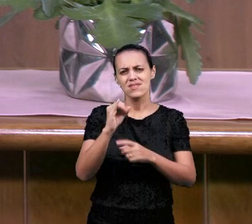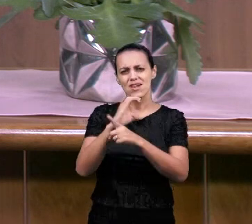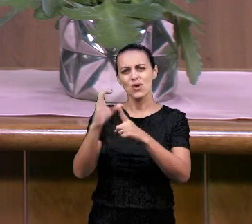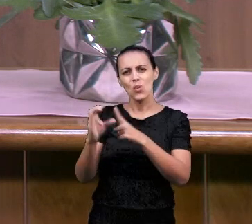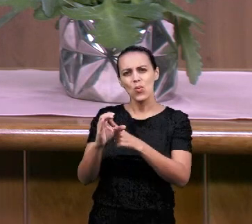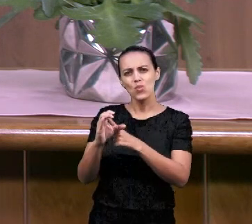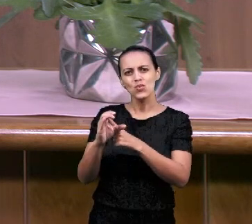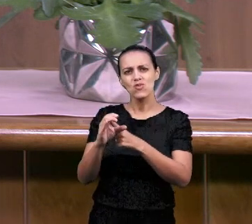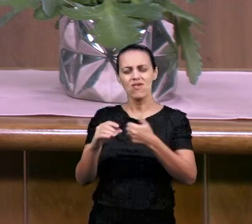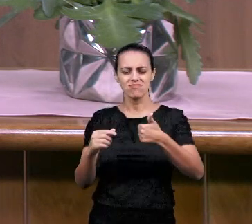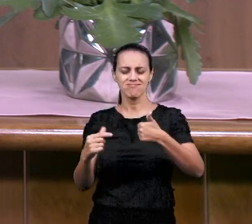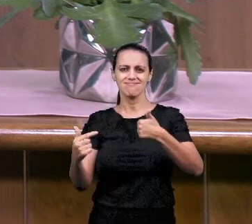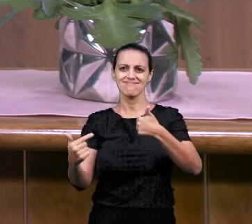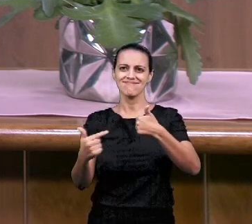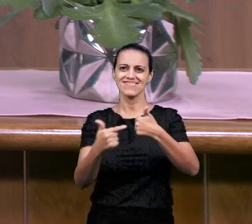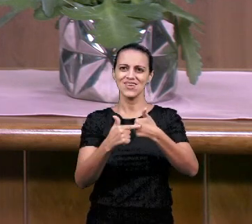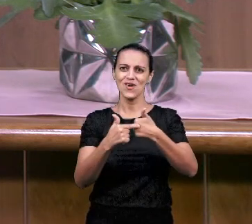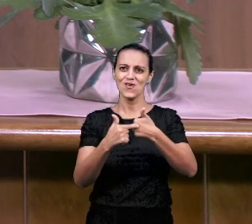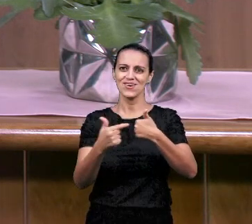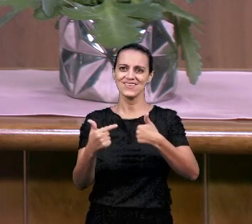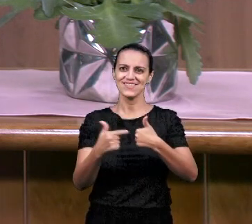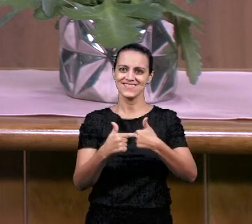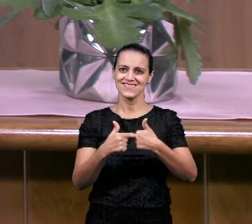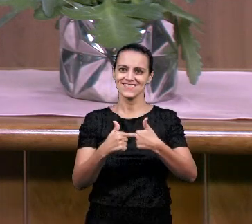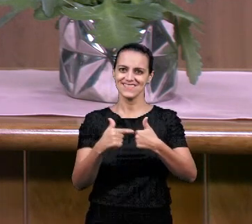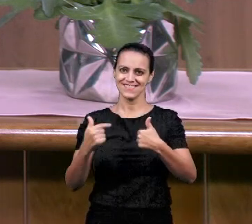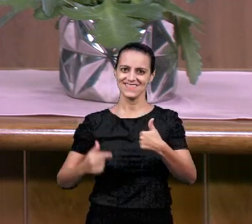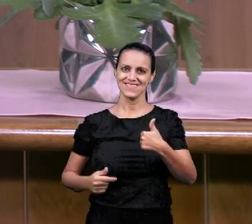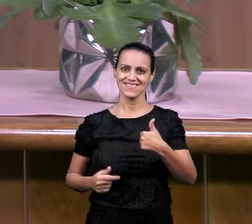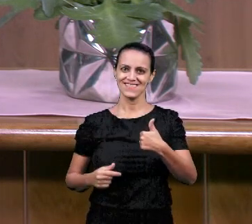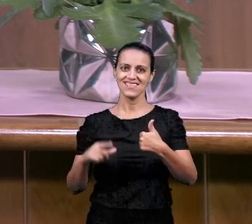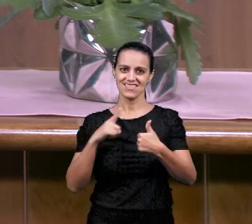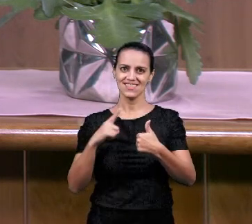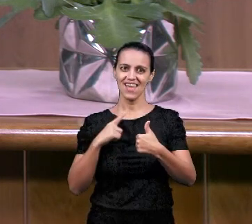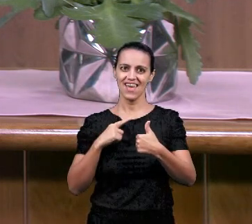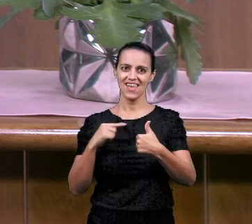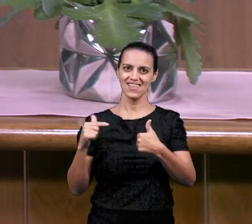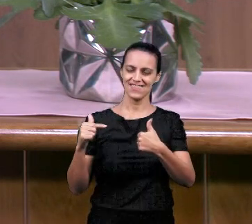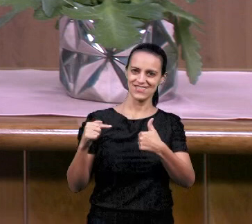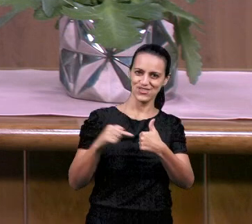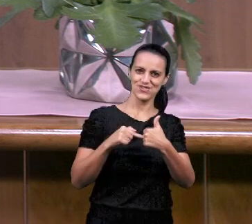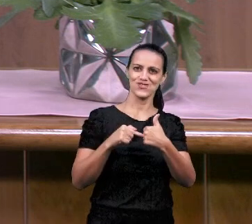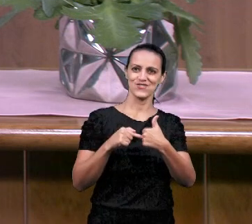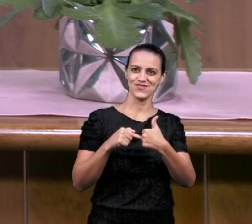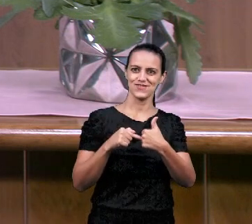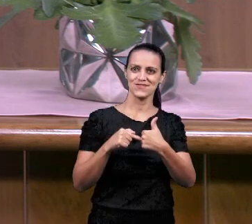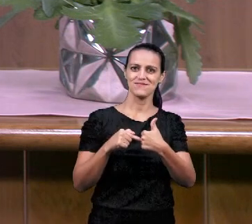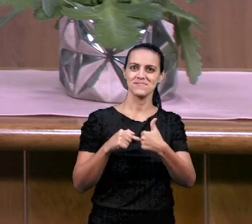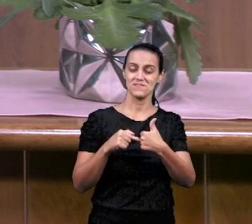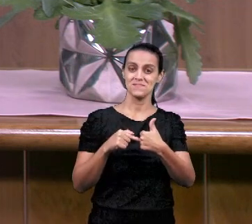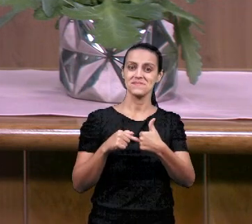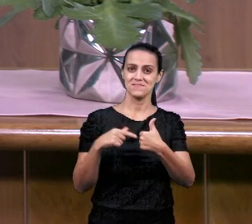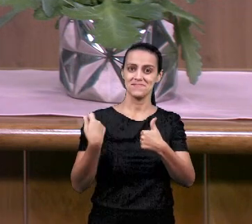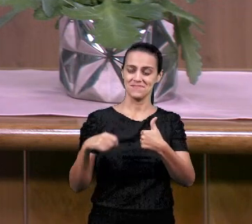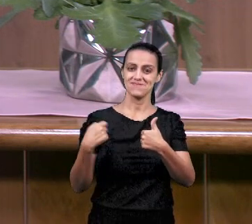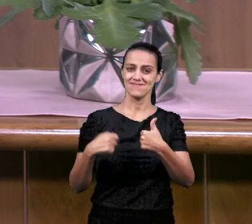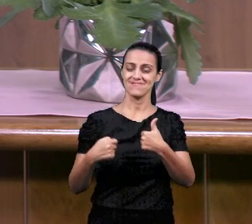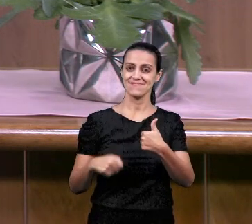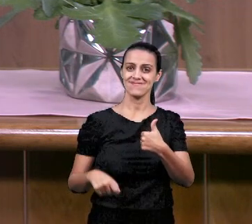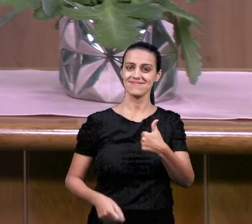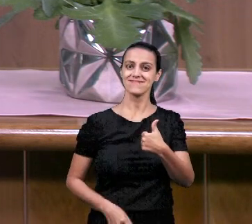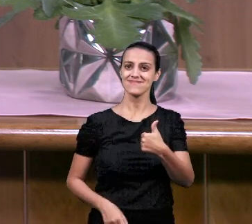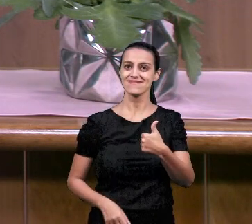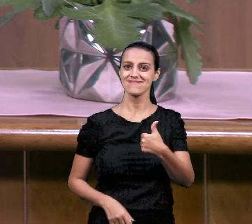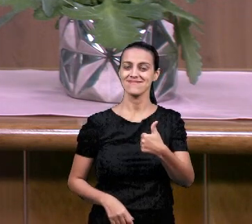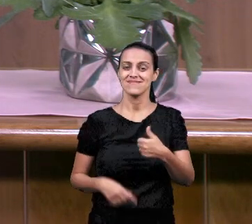cliquez sur la petite main là. Donc, likez la publication.